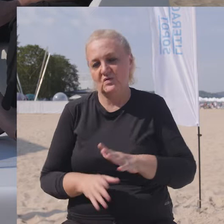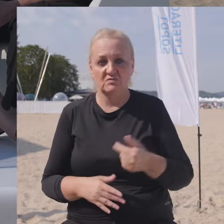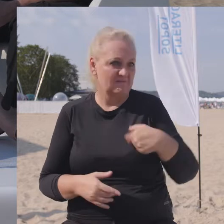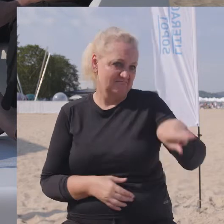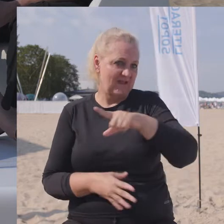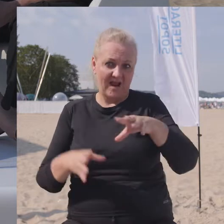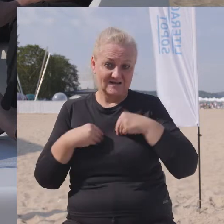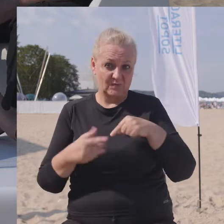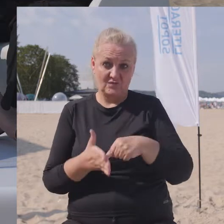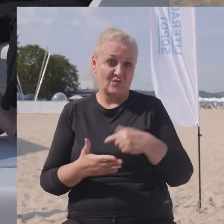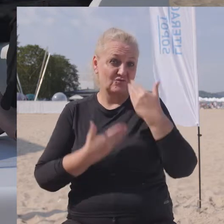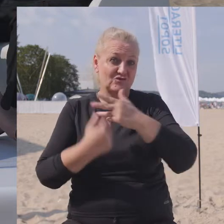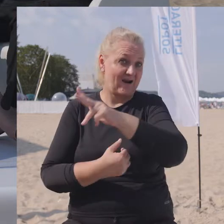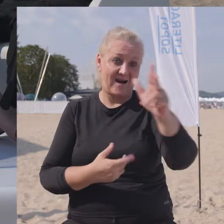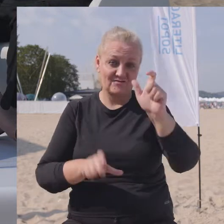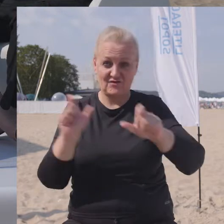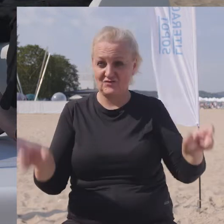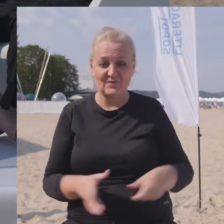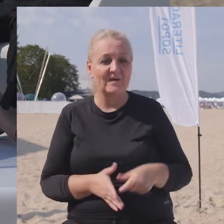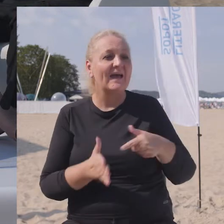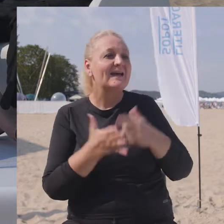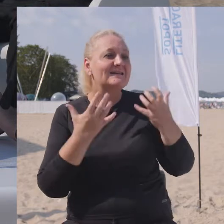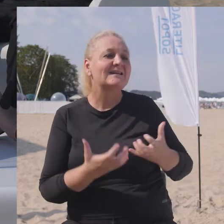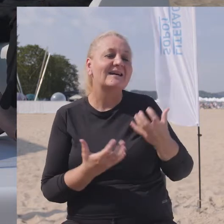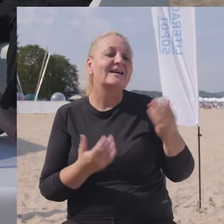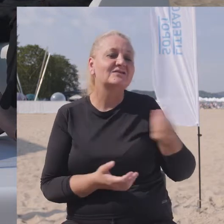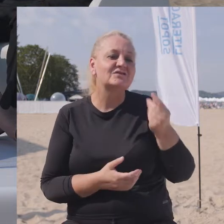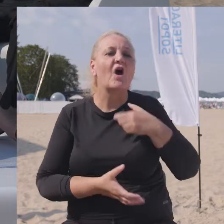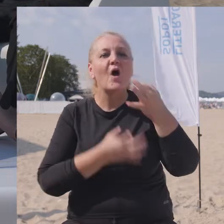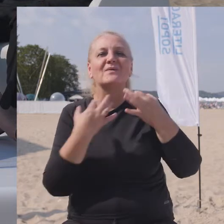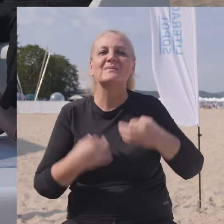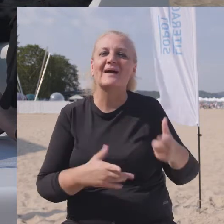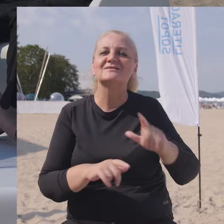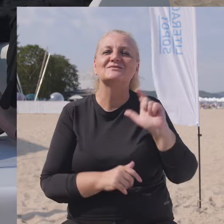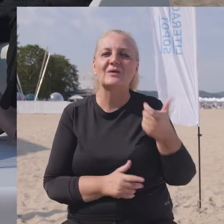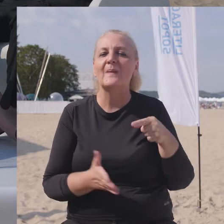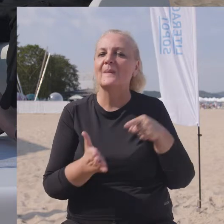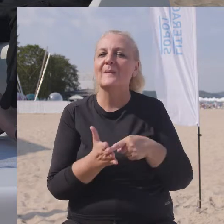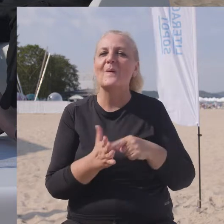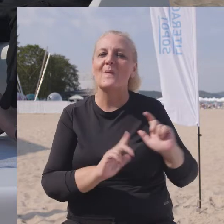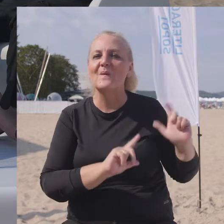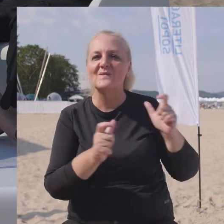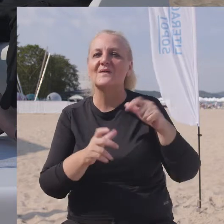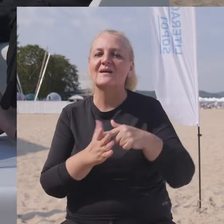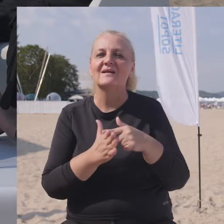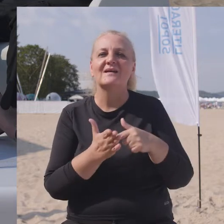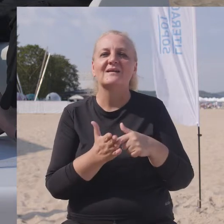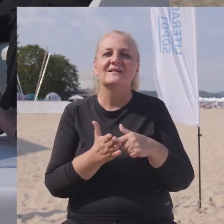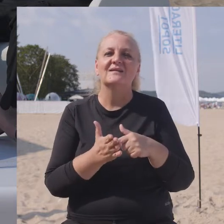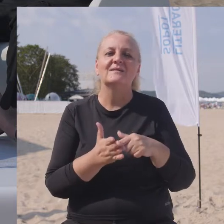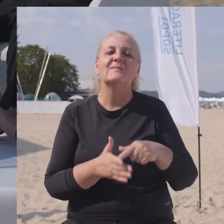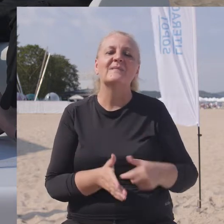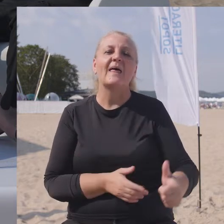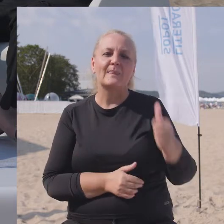wszystkim. Chciałbym jeszcze, bo przecież nie będziemy opowiadali teraz Państwu tego, co dzieje się w Tyłem do kierunku